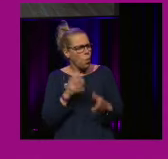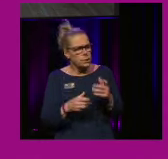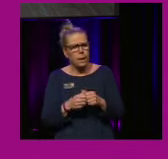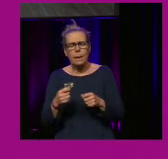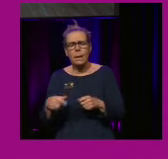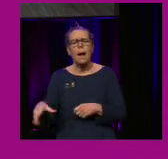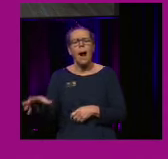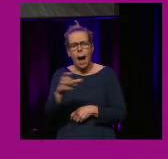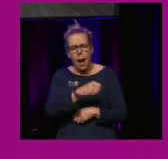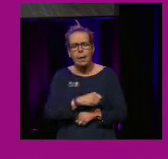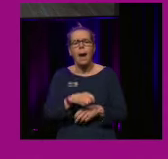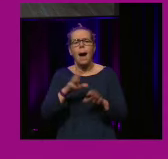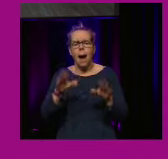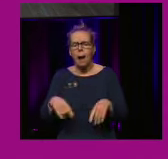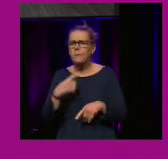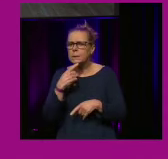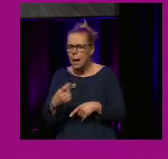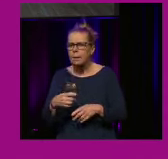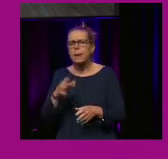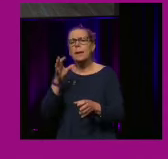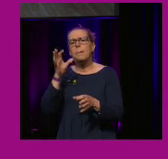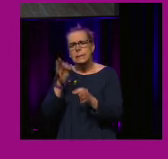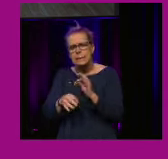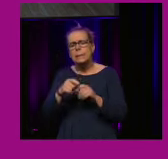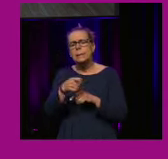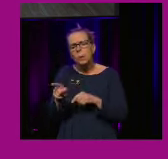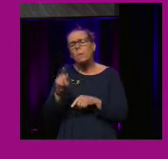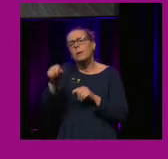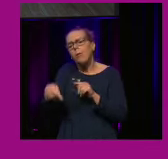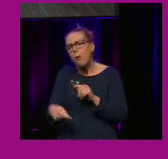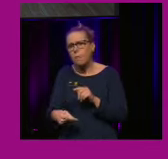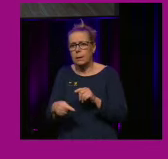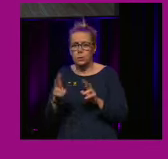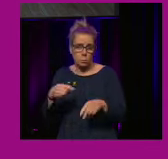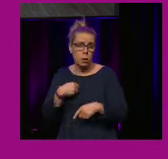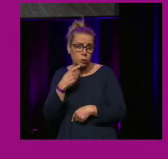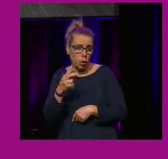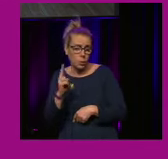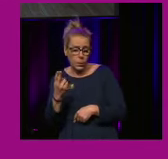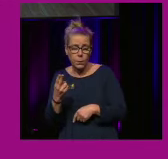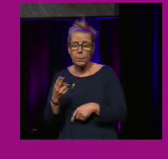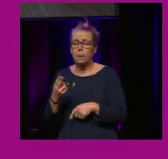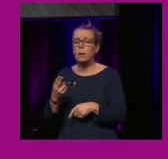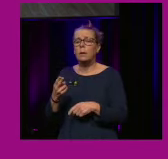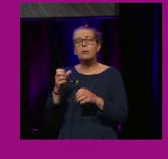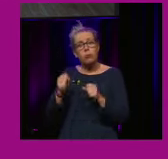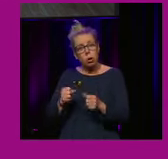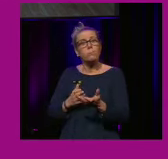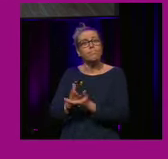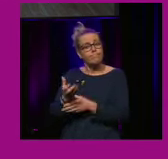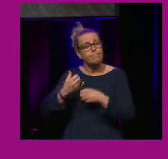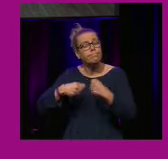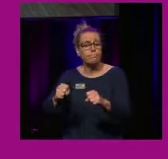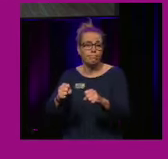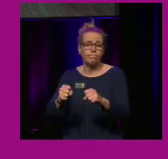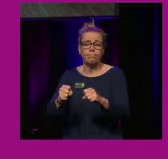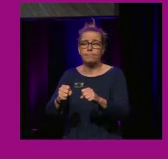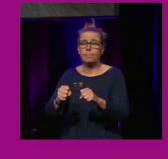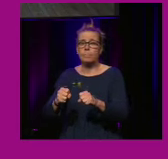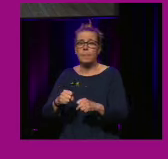har i princip sagt att just de här kraven som jag tog upp ska genomföras. Och